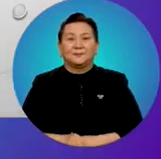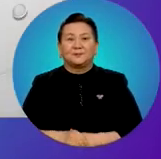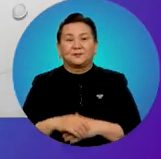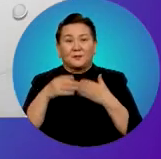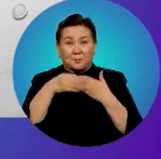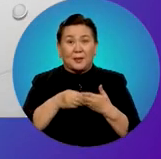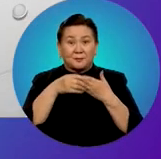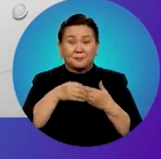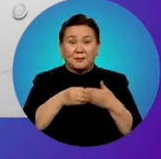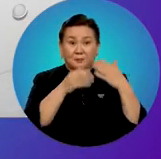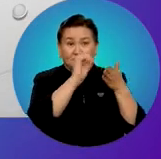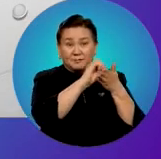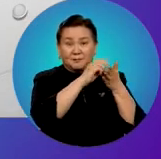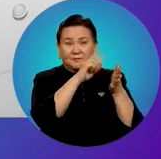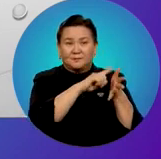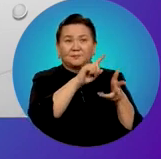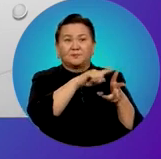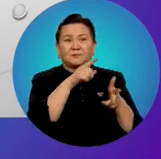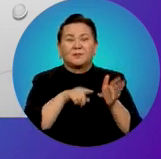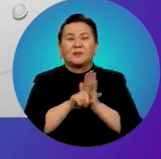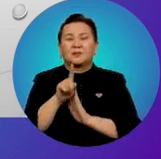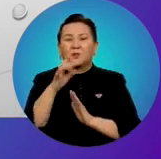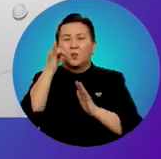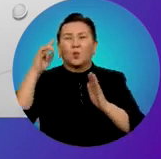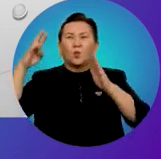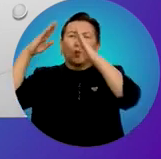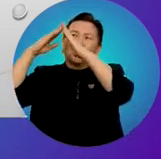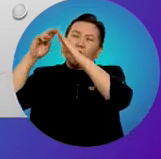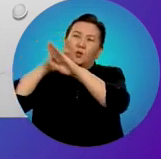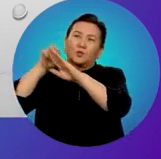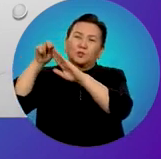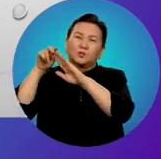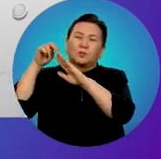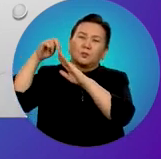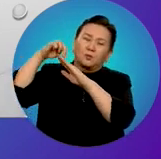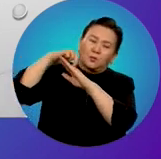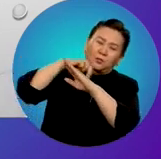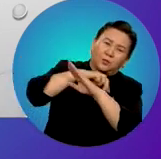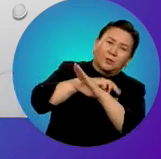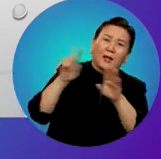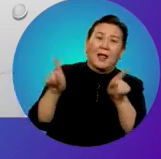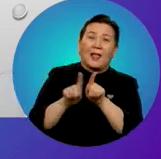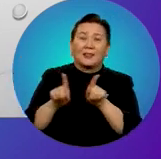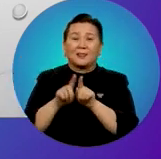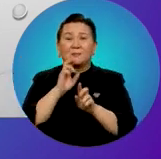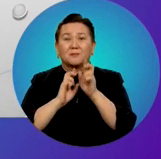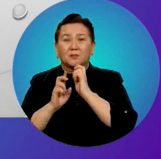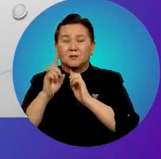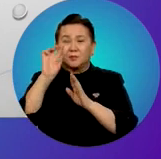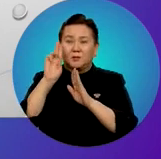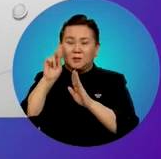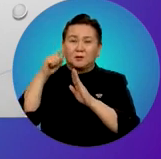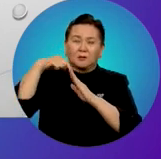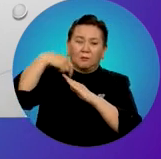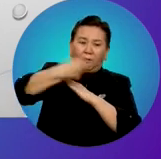ийм баримтуудыг өгсөн байна. Эхлэх хэцүү. Уулын орой дээрээс уруун чулуу өнхрүүлэхтэй адил бэрх. Нэг өнхрүүлчих юм бол